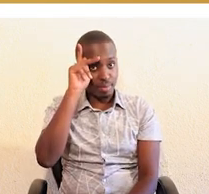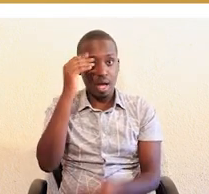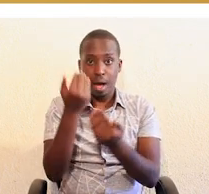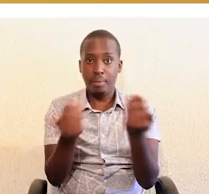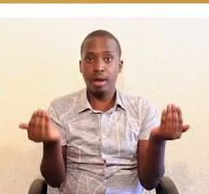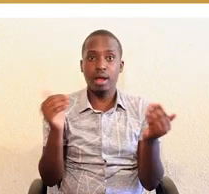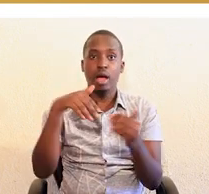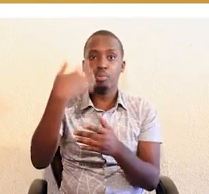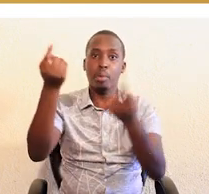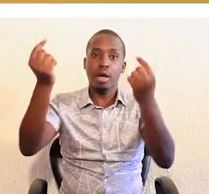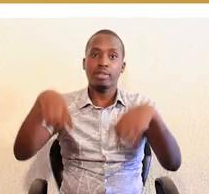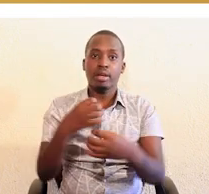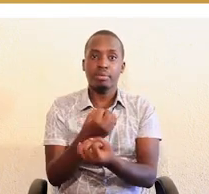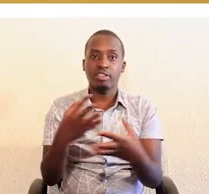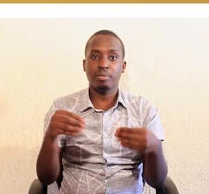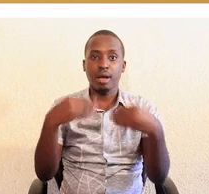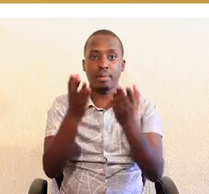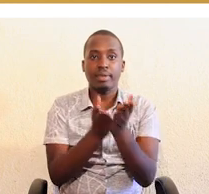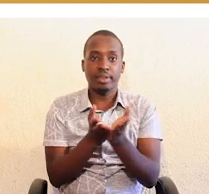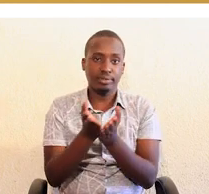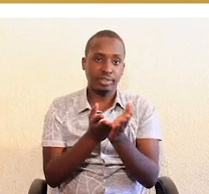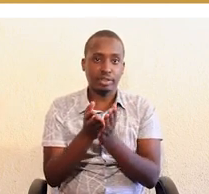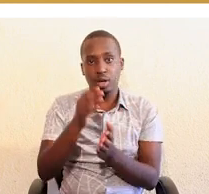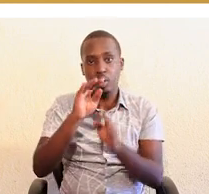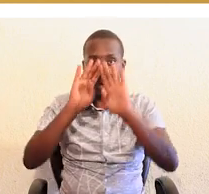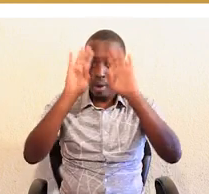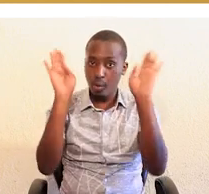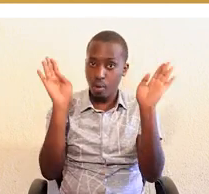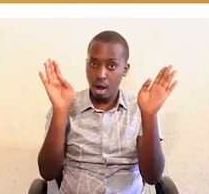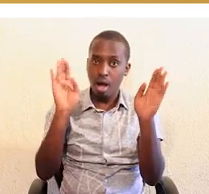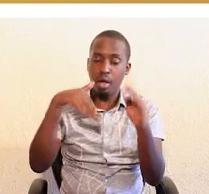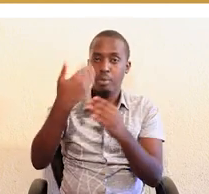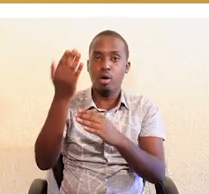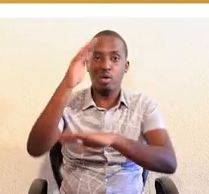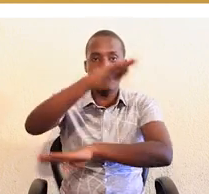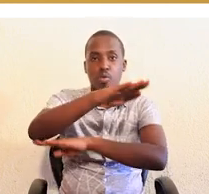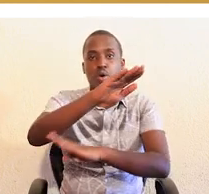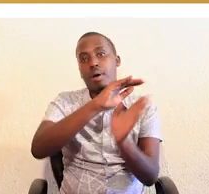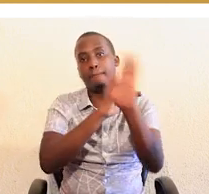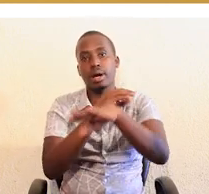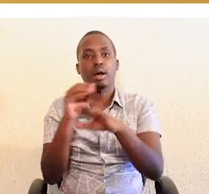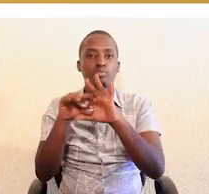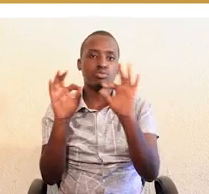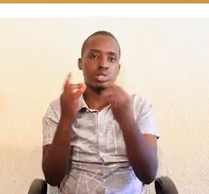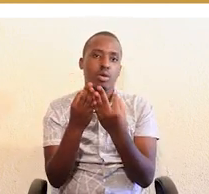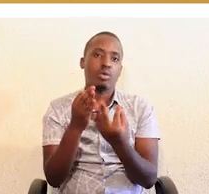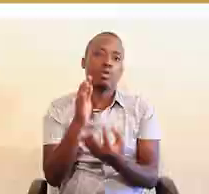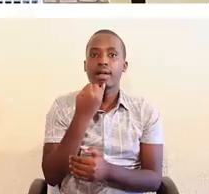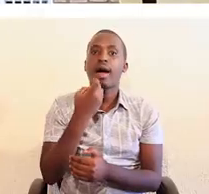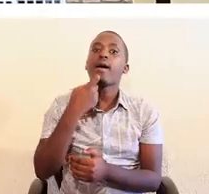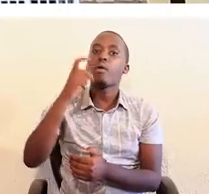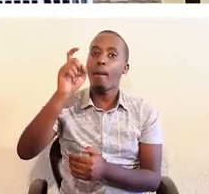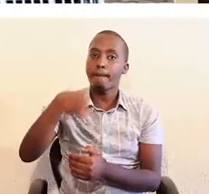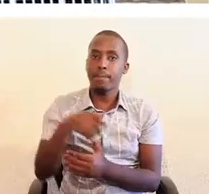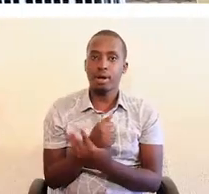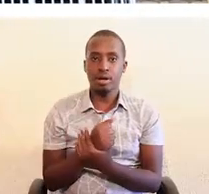abana mu rugo ariko icyo kigo cyabitagaho tukagihindura deke icyo